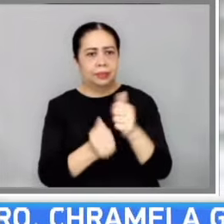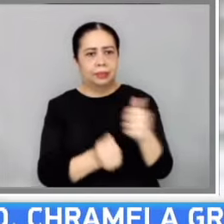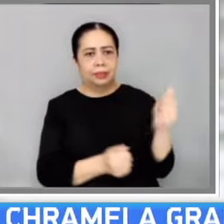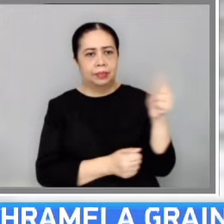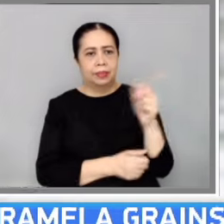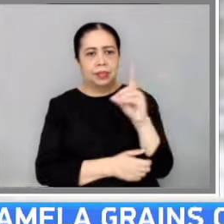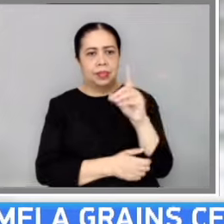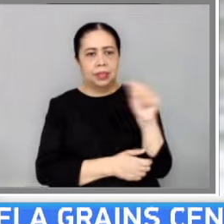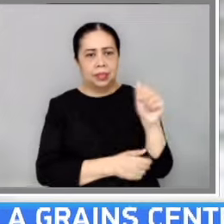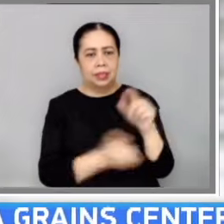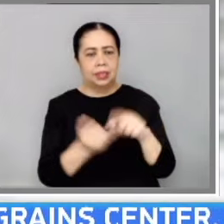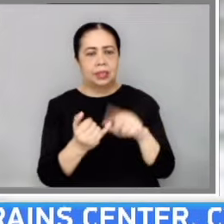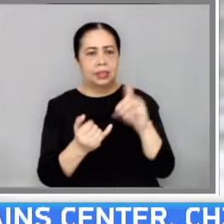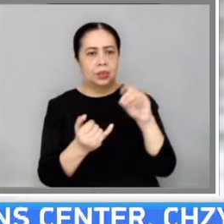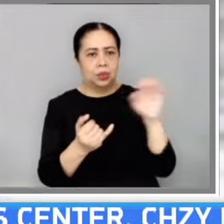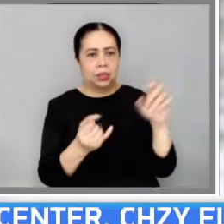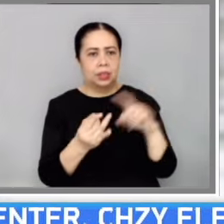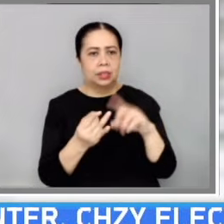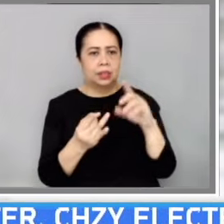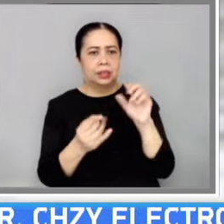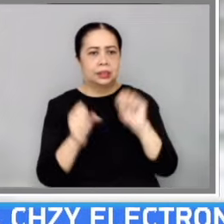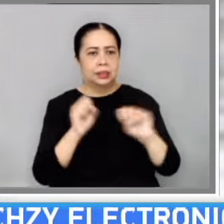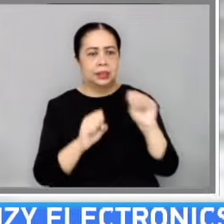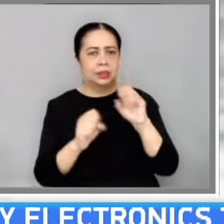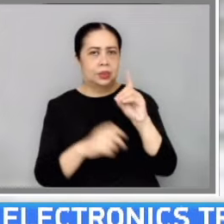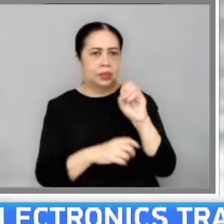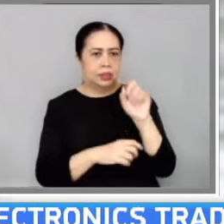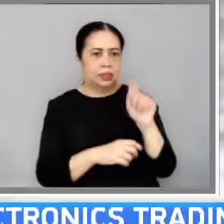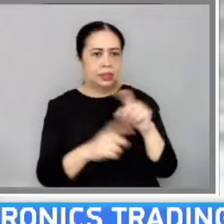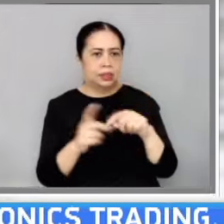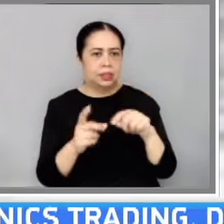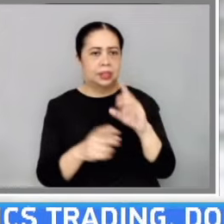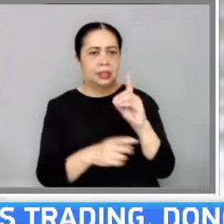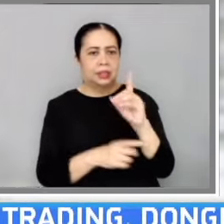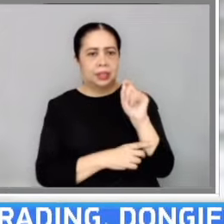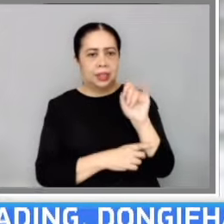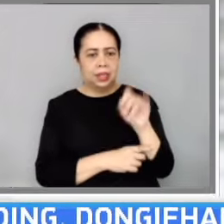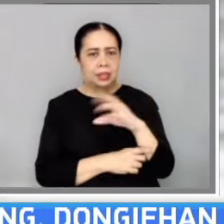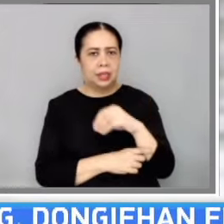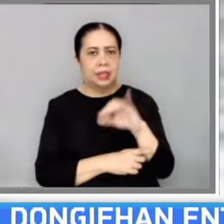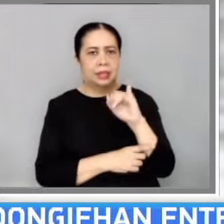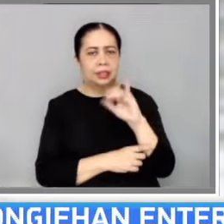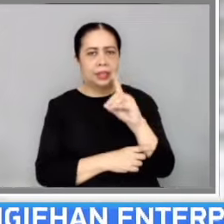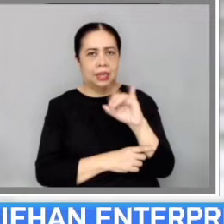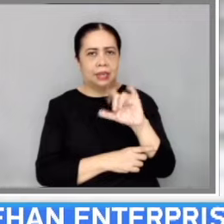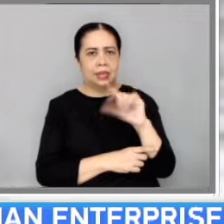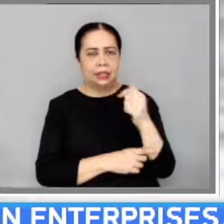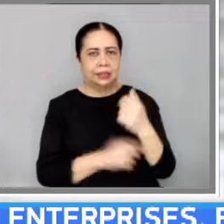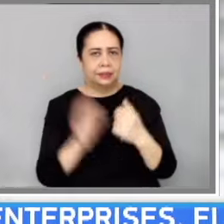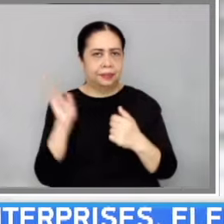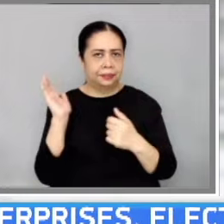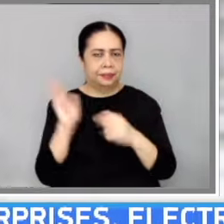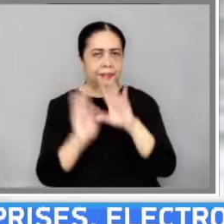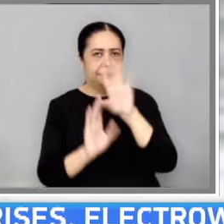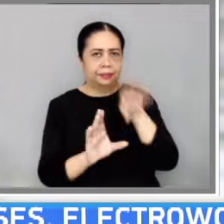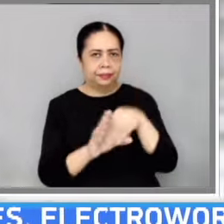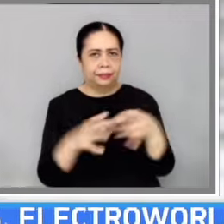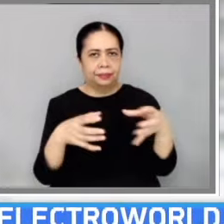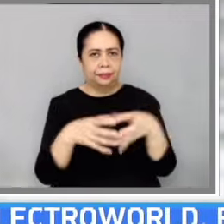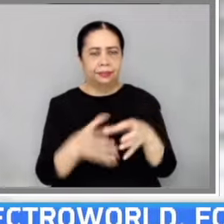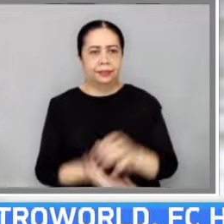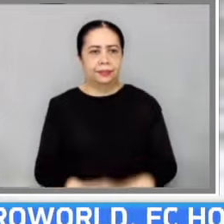Agriculture, Energy, Science and Technology, Trade and Industry at Interior and Local Government.